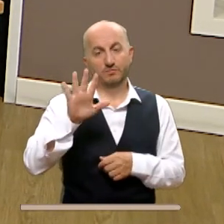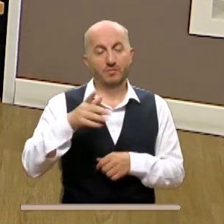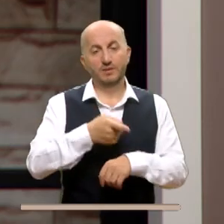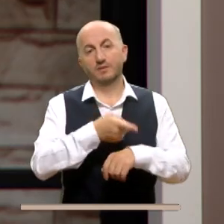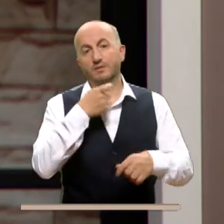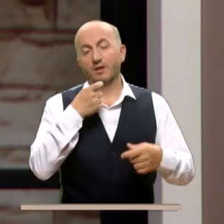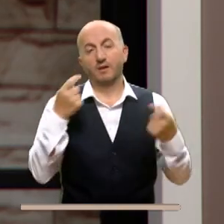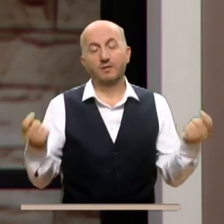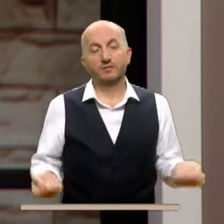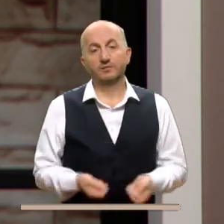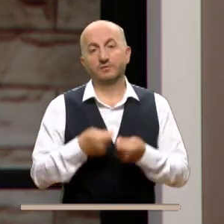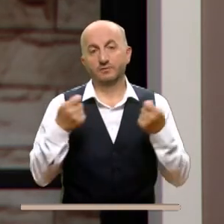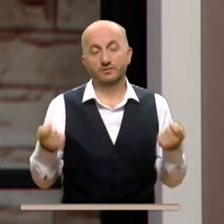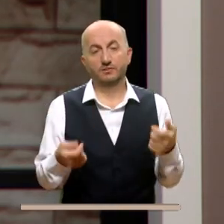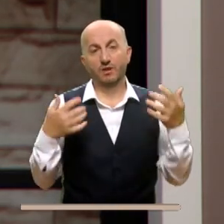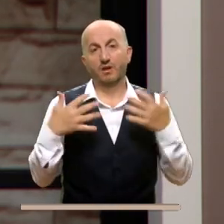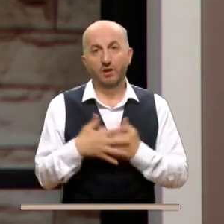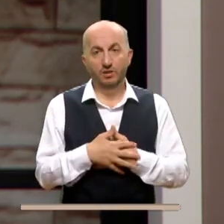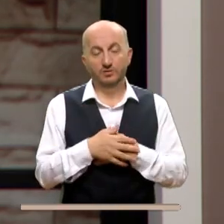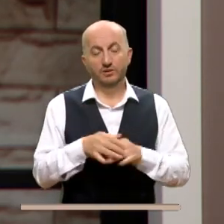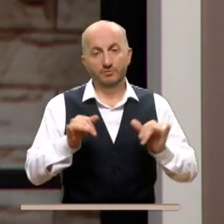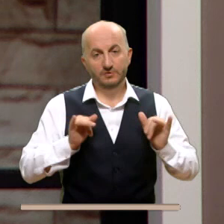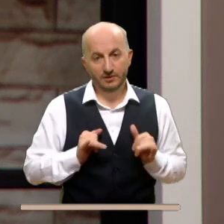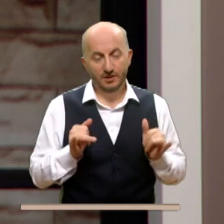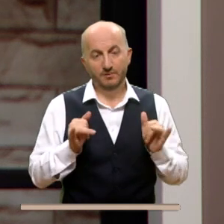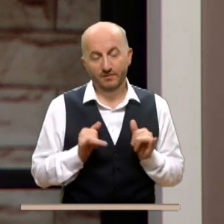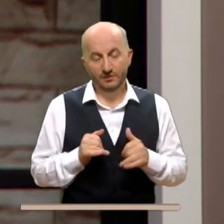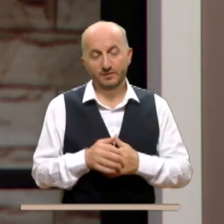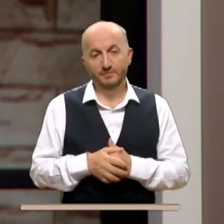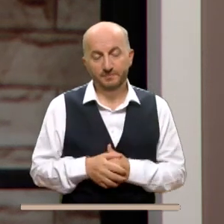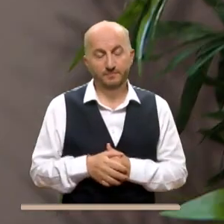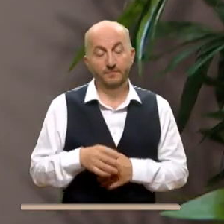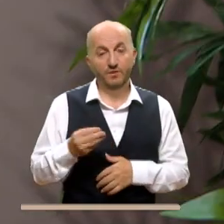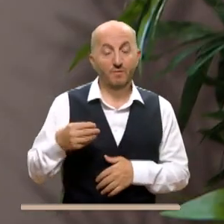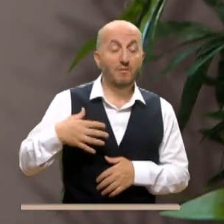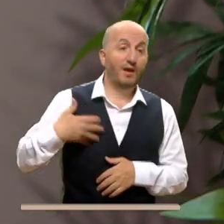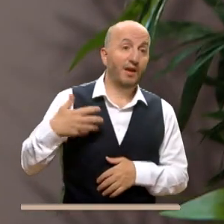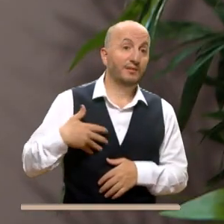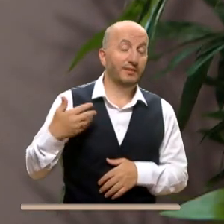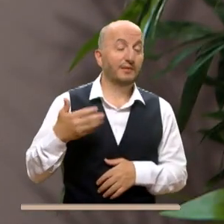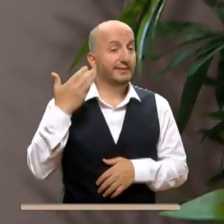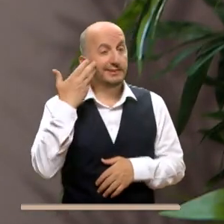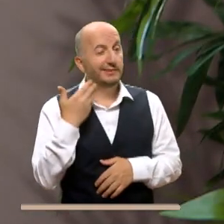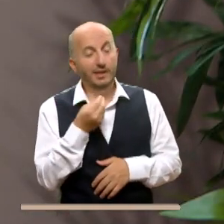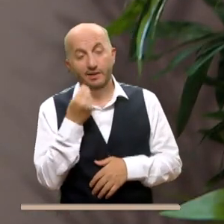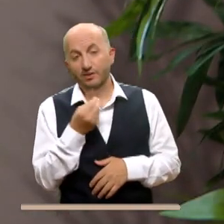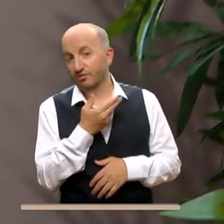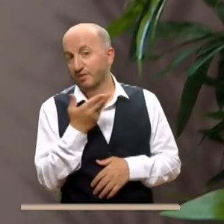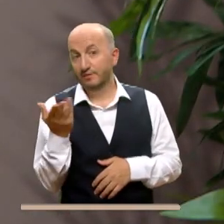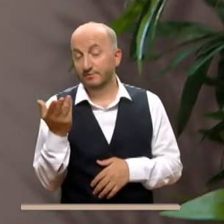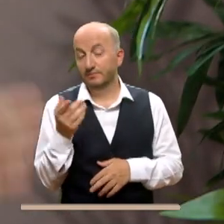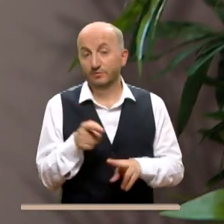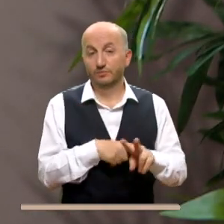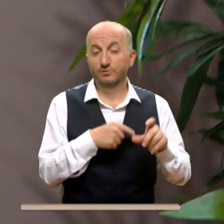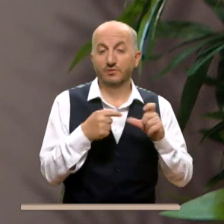civarıdır. Ondan sonra işte akşam zaten dinlenme faslı. Şimdi şunu çok merak ediyordur eminim ekran başındaki gençler. Yunus